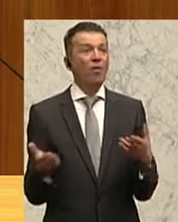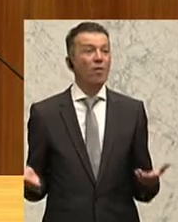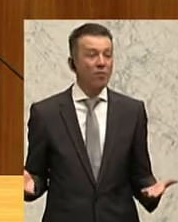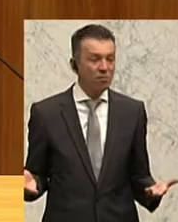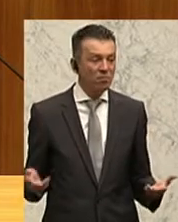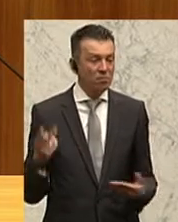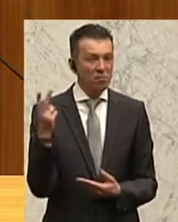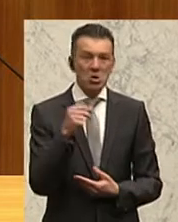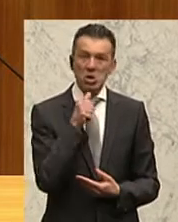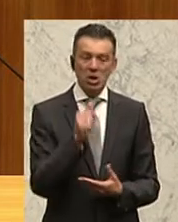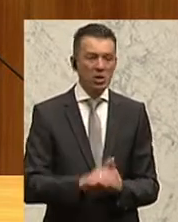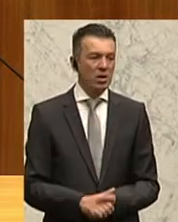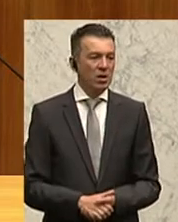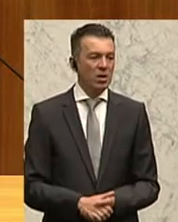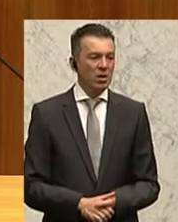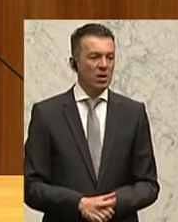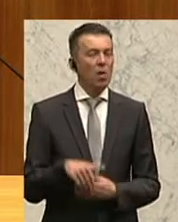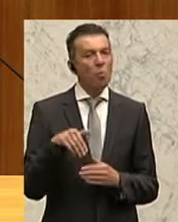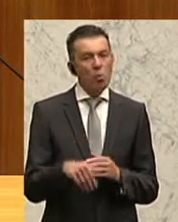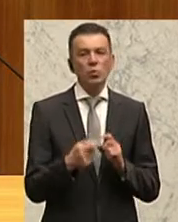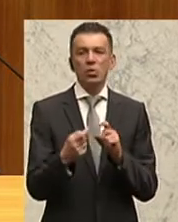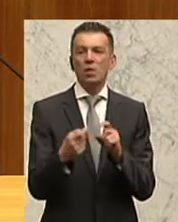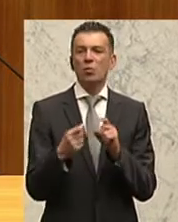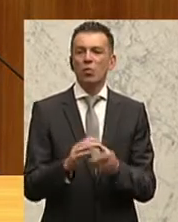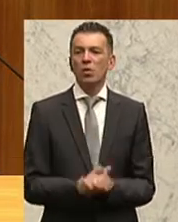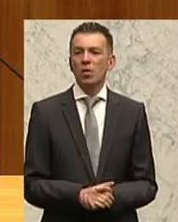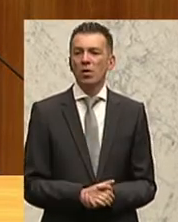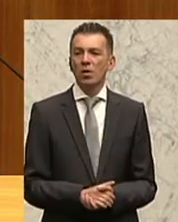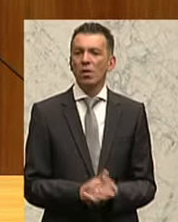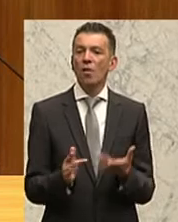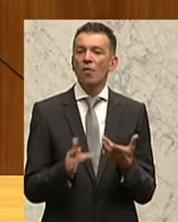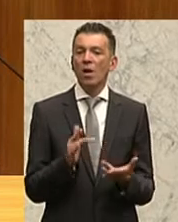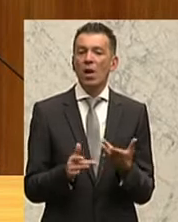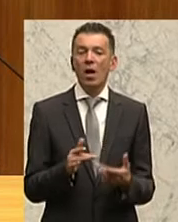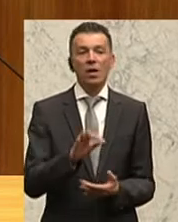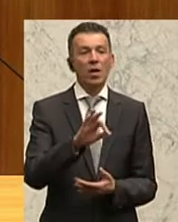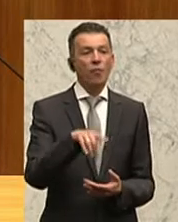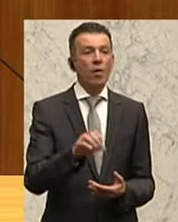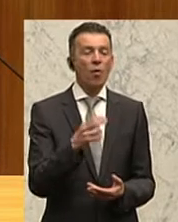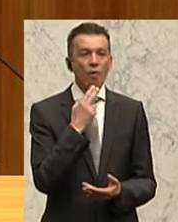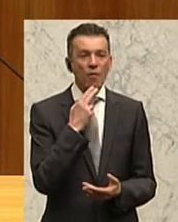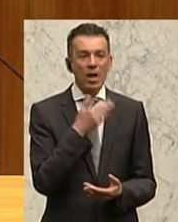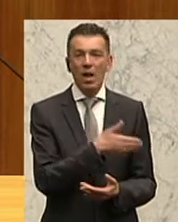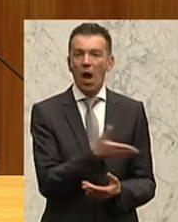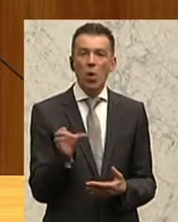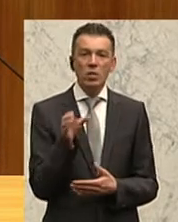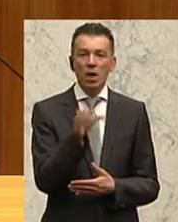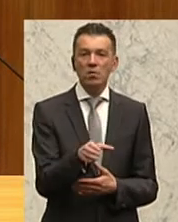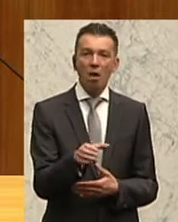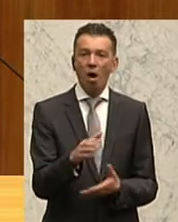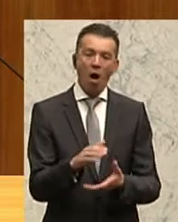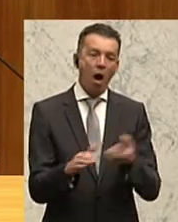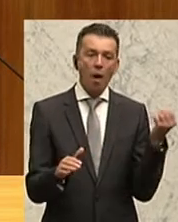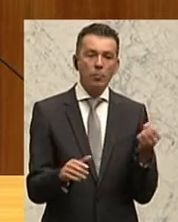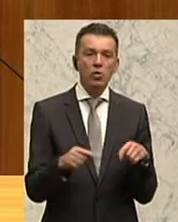mehr, denn da muss man diskutieren, wie es vielleicht die Freiheitlichen haben wollen, dass man die Auslandseinsätze überhaupt abschafft. Wir vom PZÖ wollen das